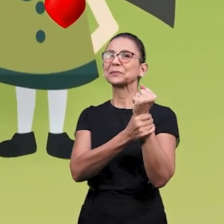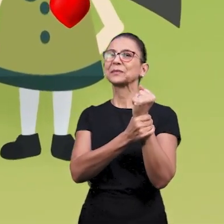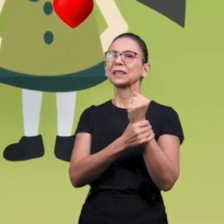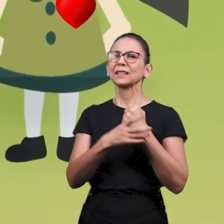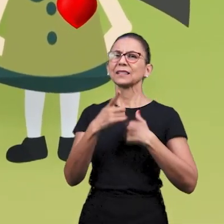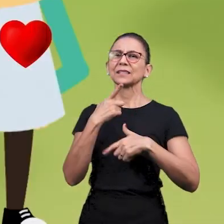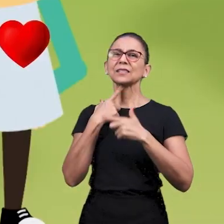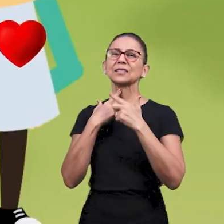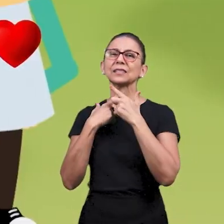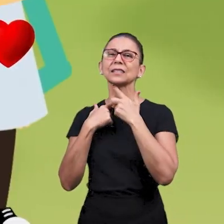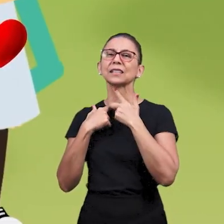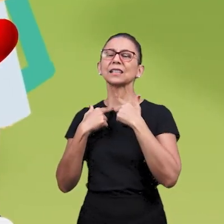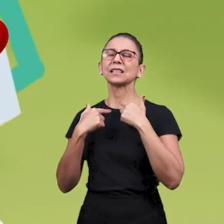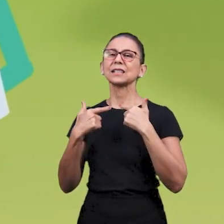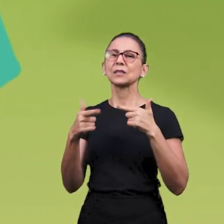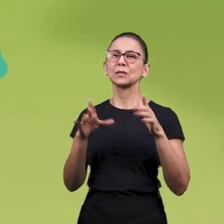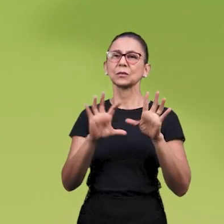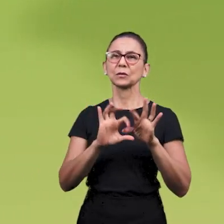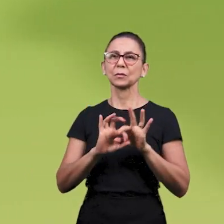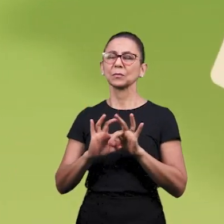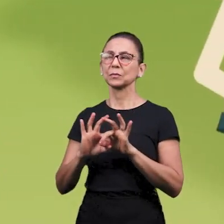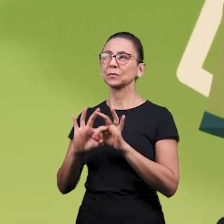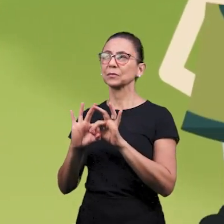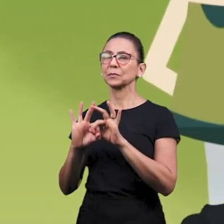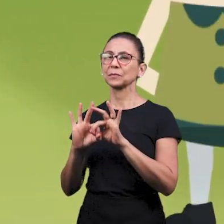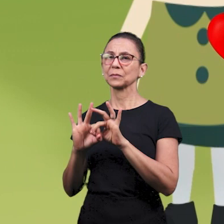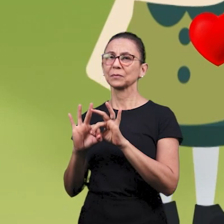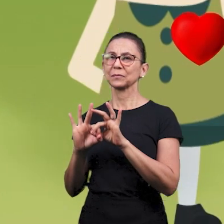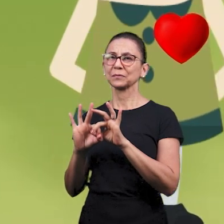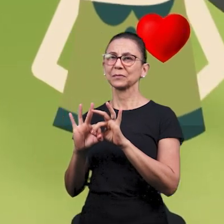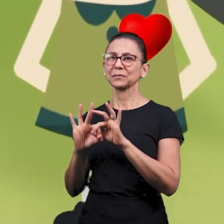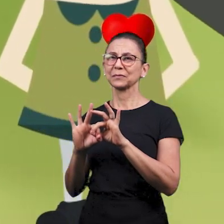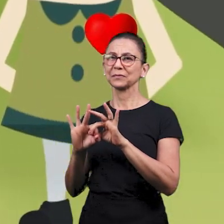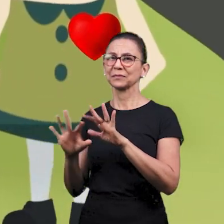Христос, мой Господь.